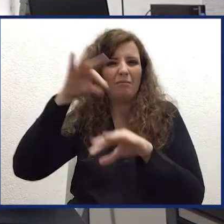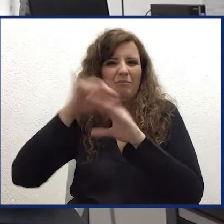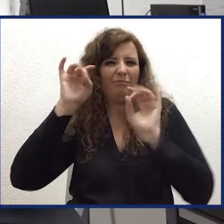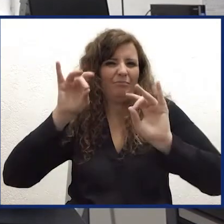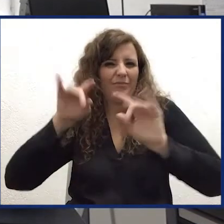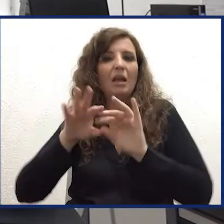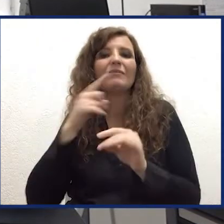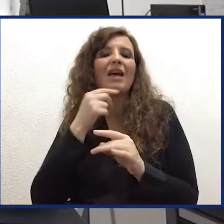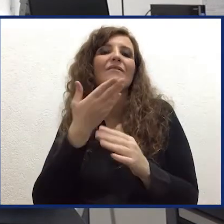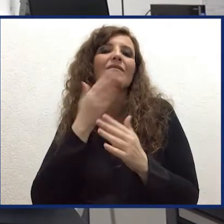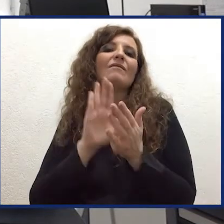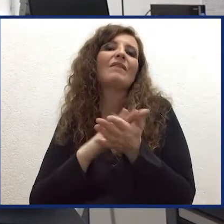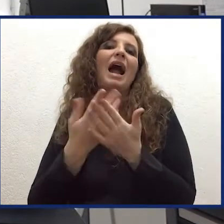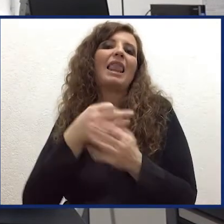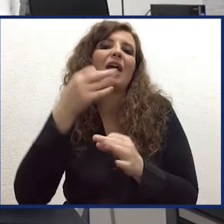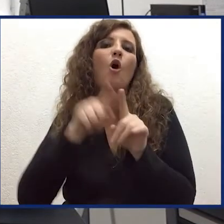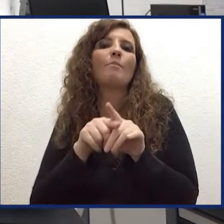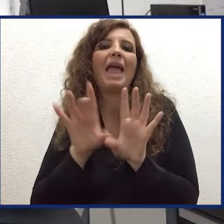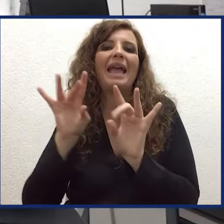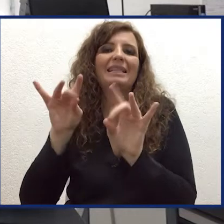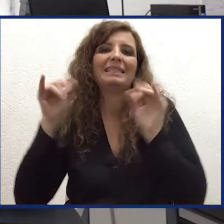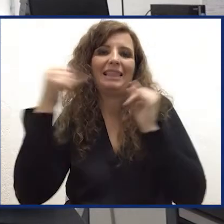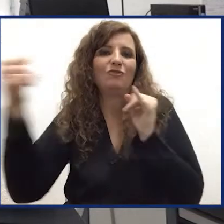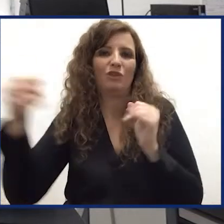quindi ha un'attività insetticida.